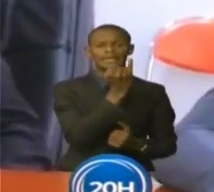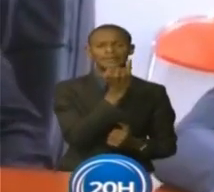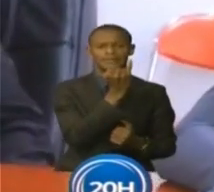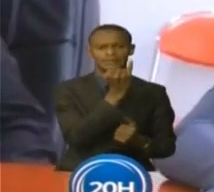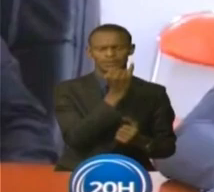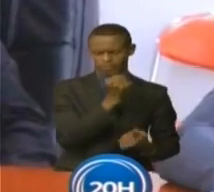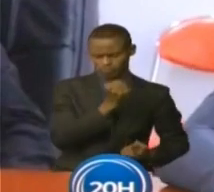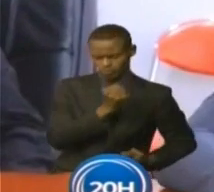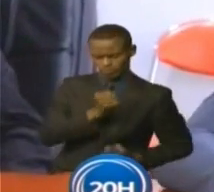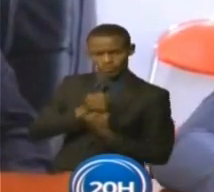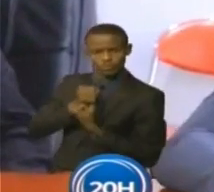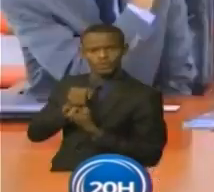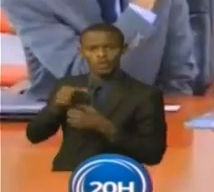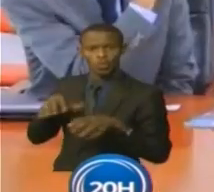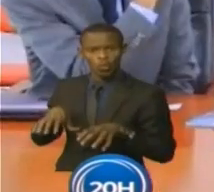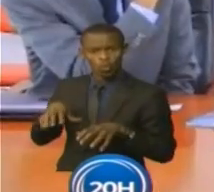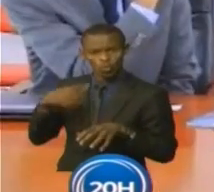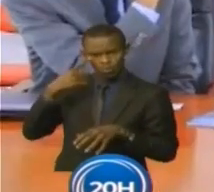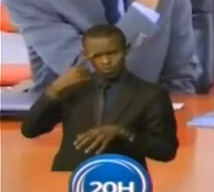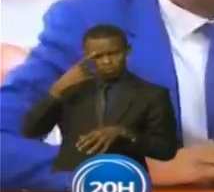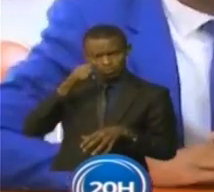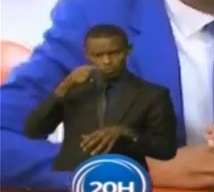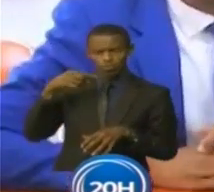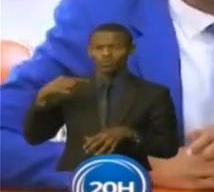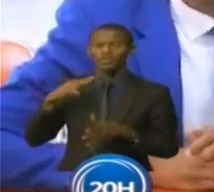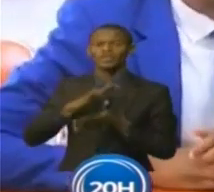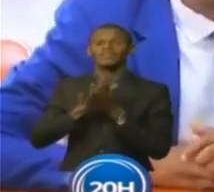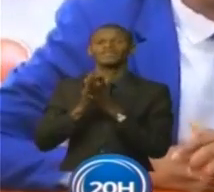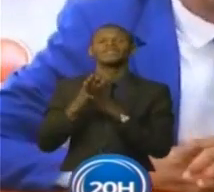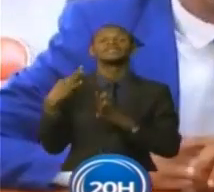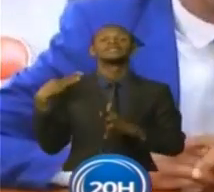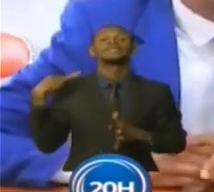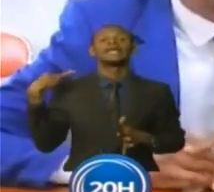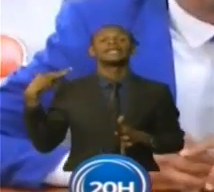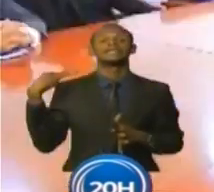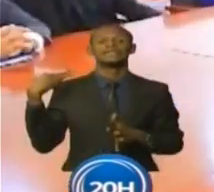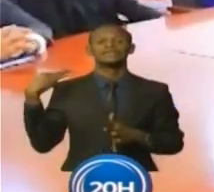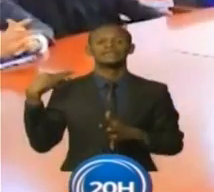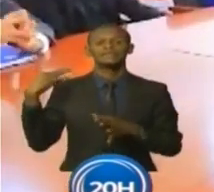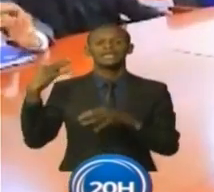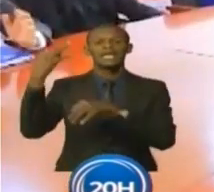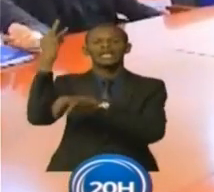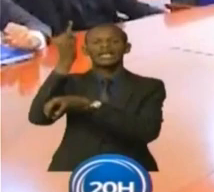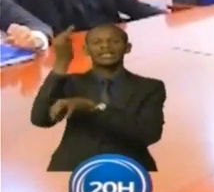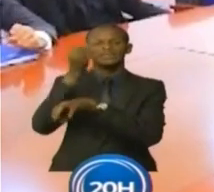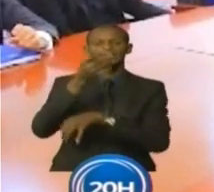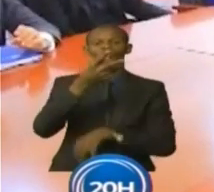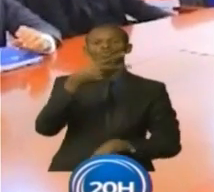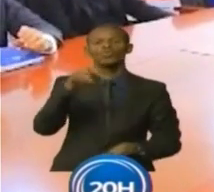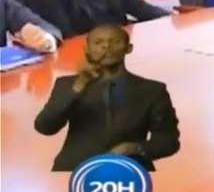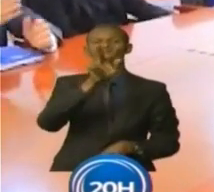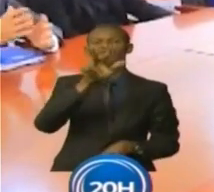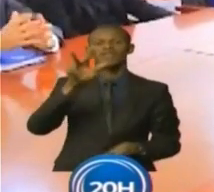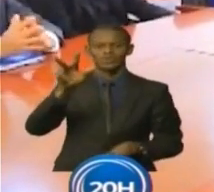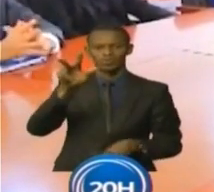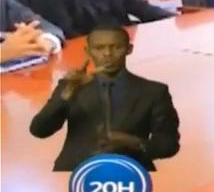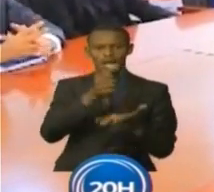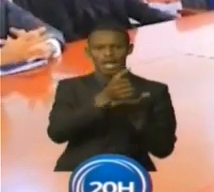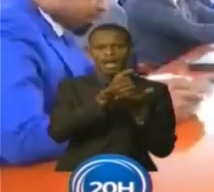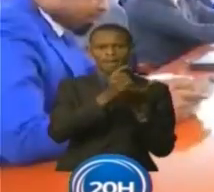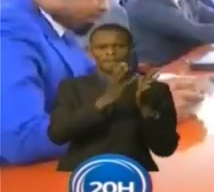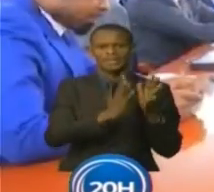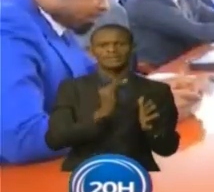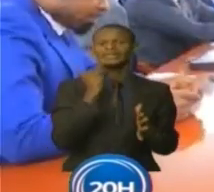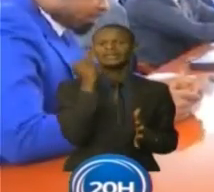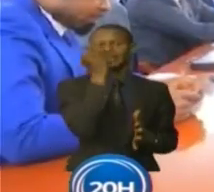candidature pour l'Expo 2023. Alberto Pendrangheli, ambassadeur d'Italie en RDC, a expliqué les enjeux